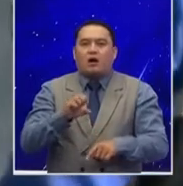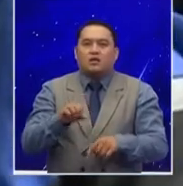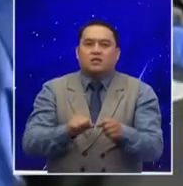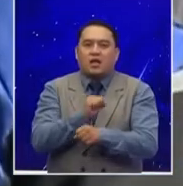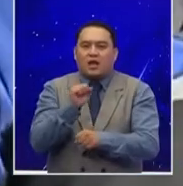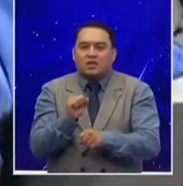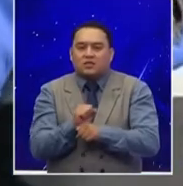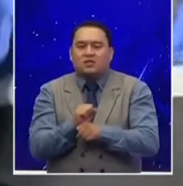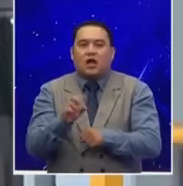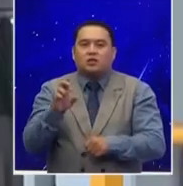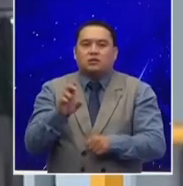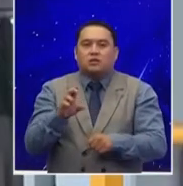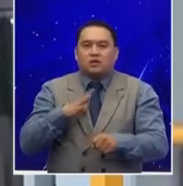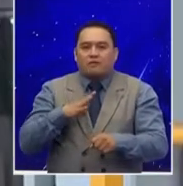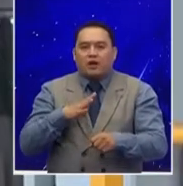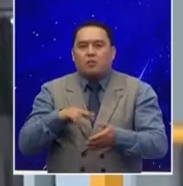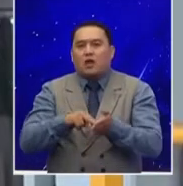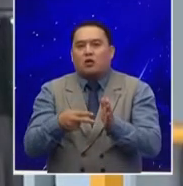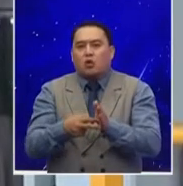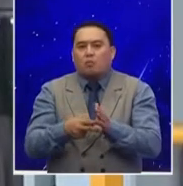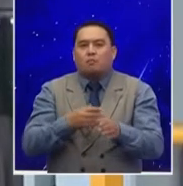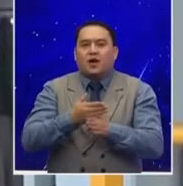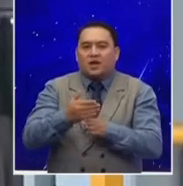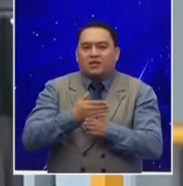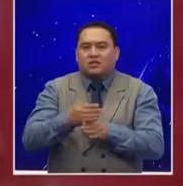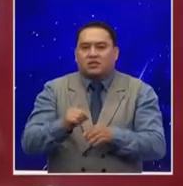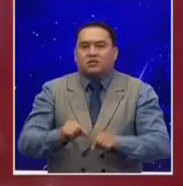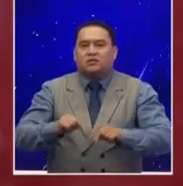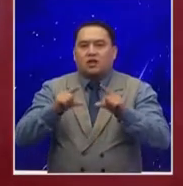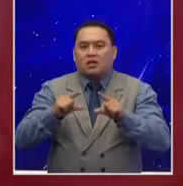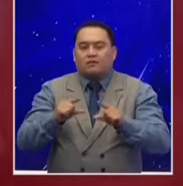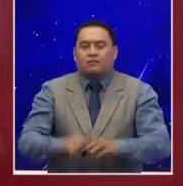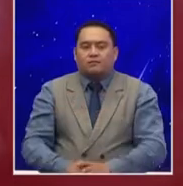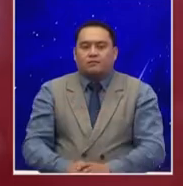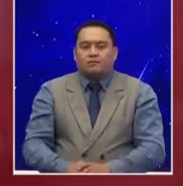АЗС. Для этого планируется поэтапно повышать ставку акциза.